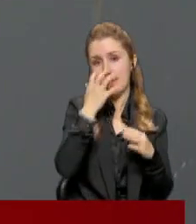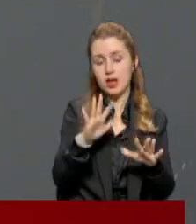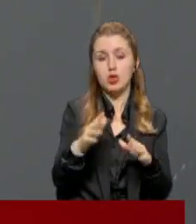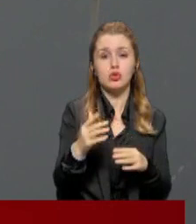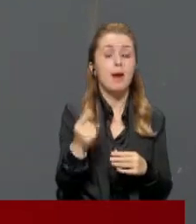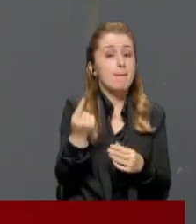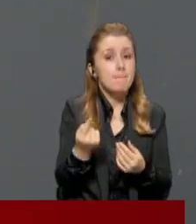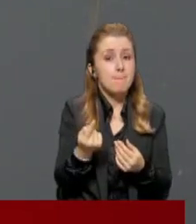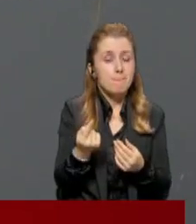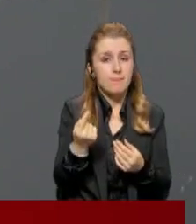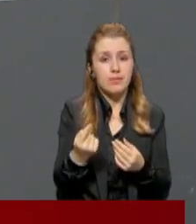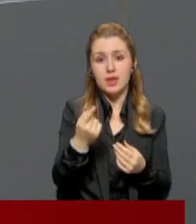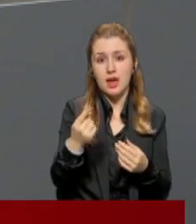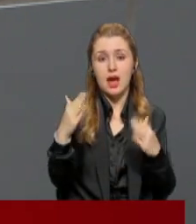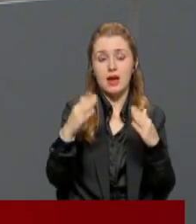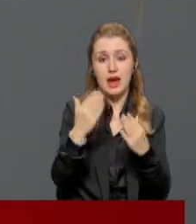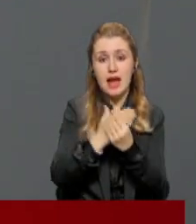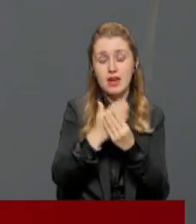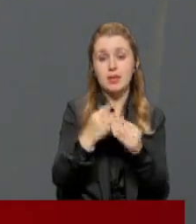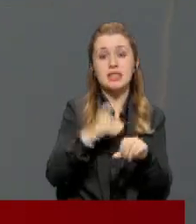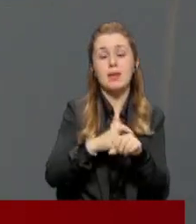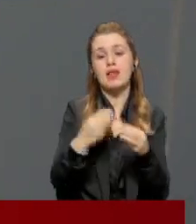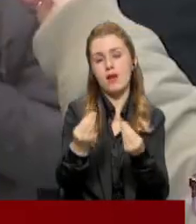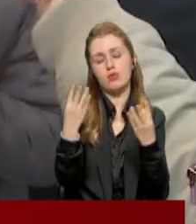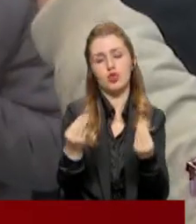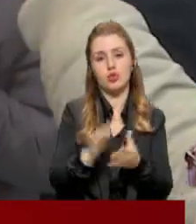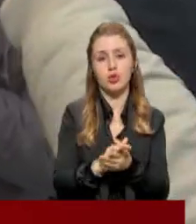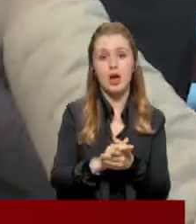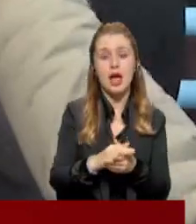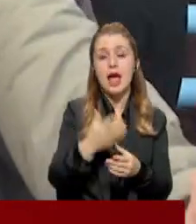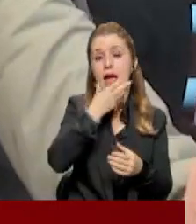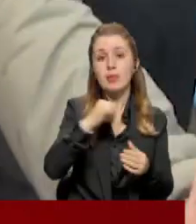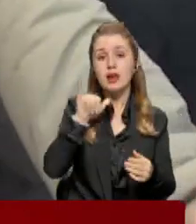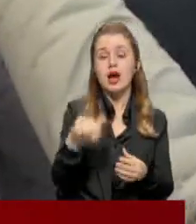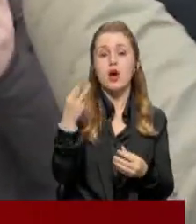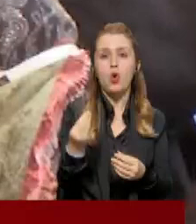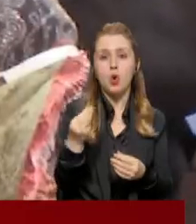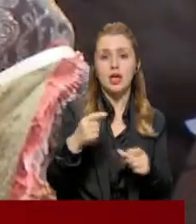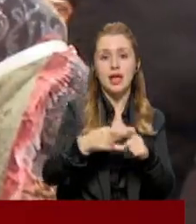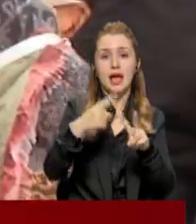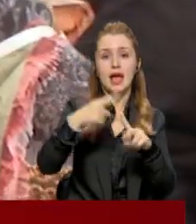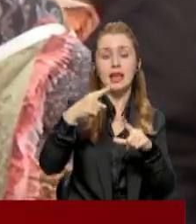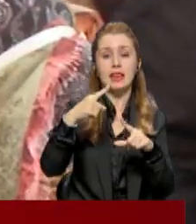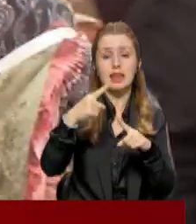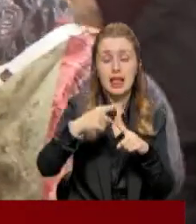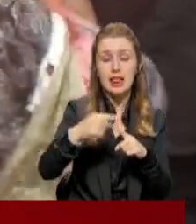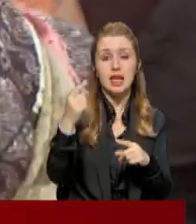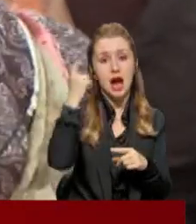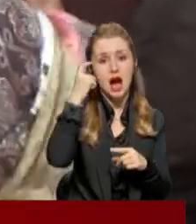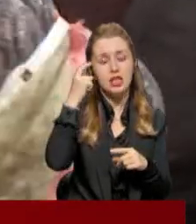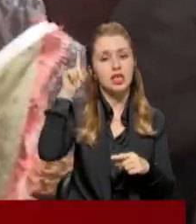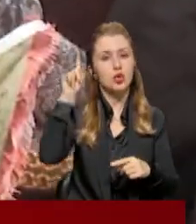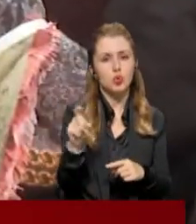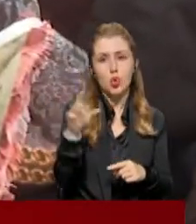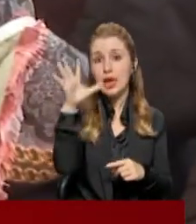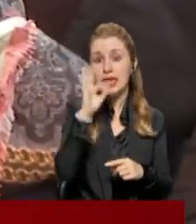En azından hani evrağımızı zamanında teslim etmiş olduk, o kadar. Emeklilik hakkı kazanan EYT'lilerin aklındaki en önemli